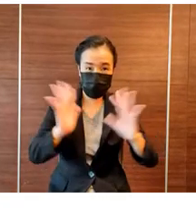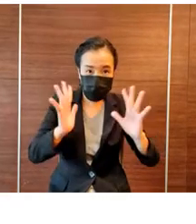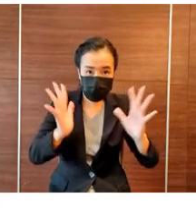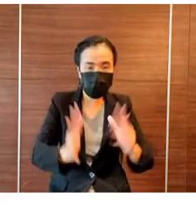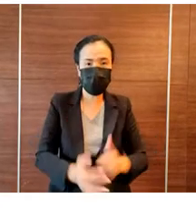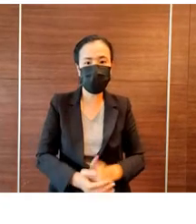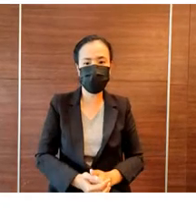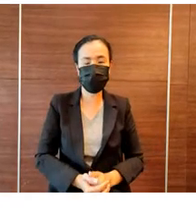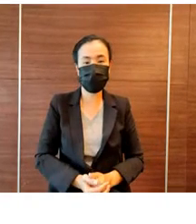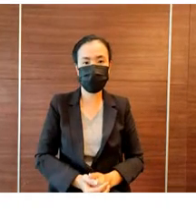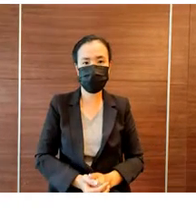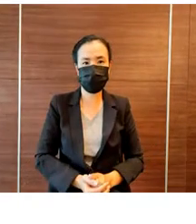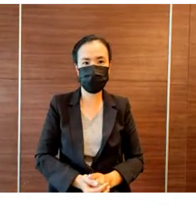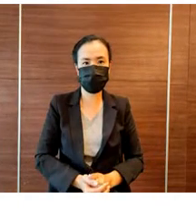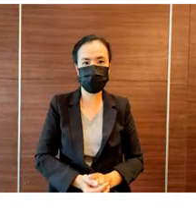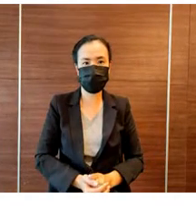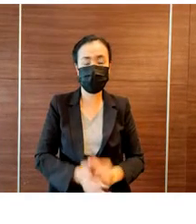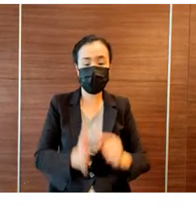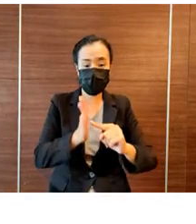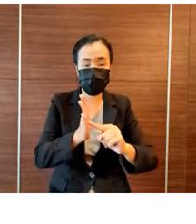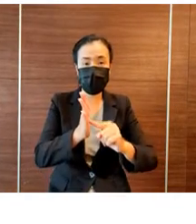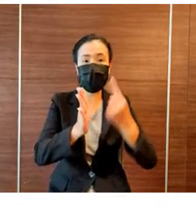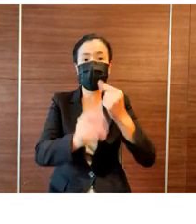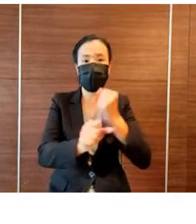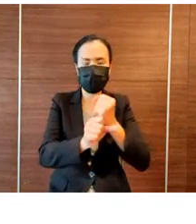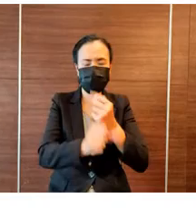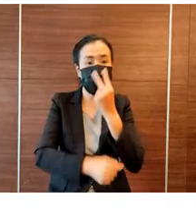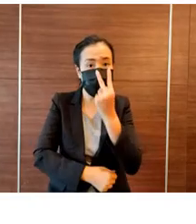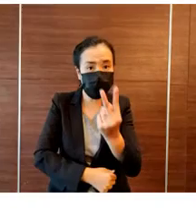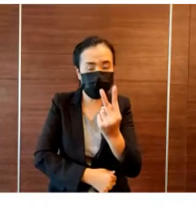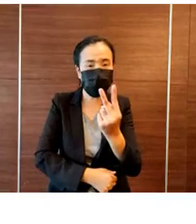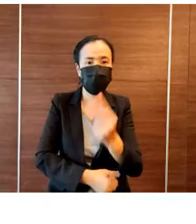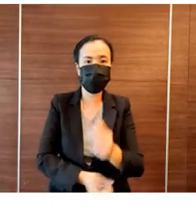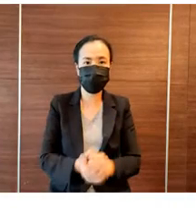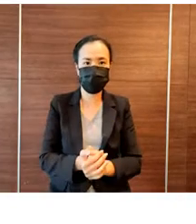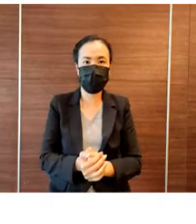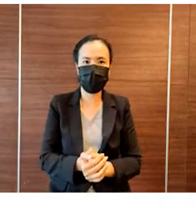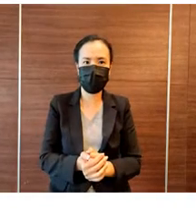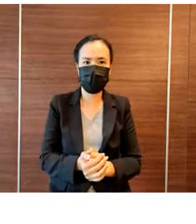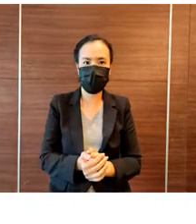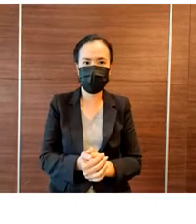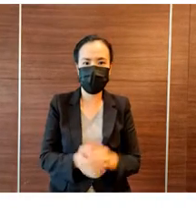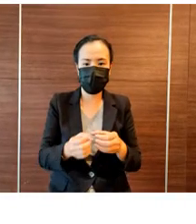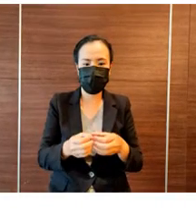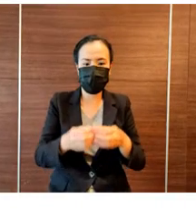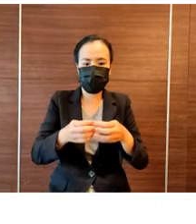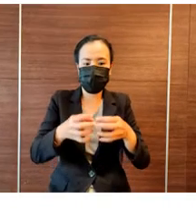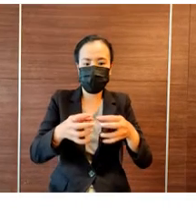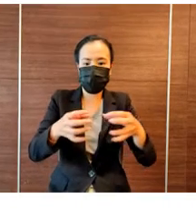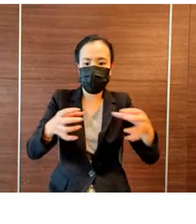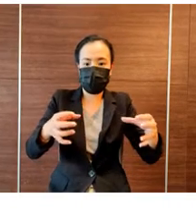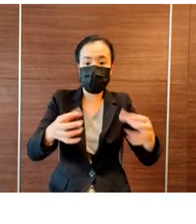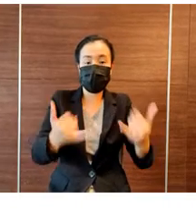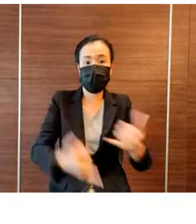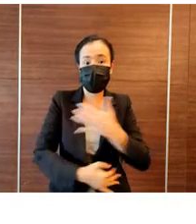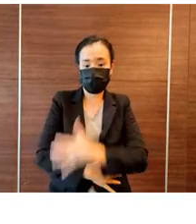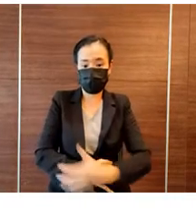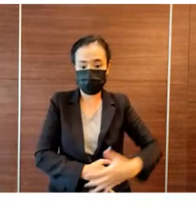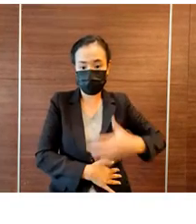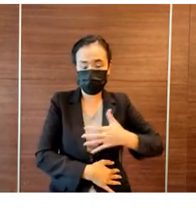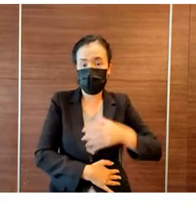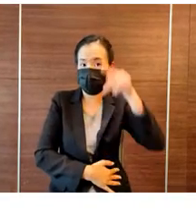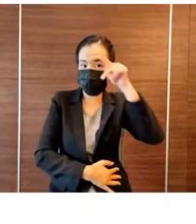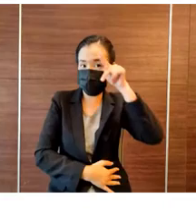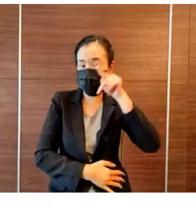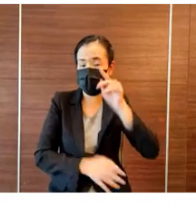พอมีคนเริ่มต้นมีคนเห็นแล้วตอนหลังก็เริ่มที่จะขยับ ขยับขยับแล้วตอนนี้คลินิกสุขภาพทางเพศที่ธรรมศาสตร์เนี่ย